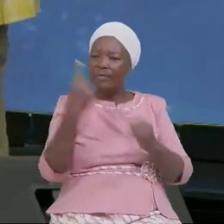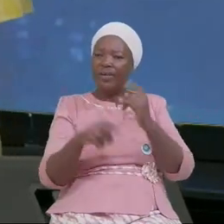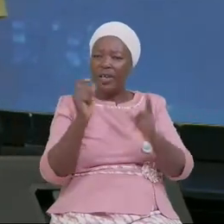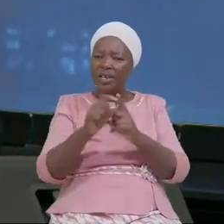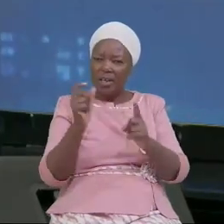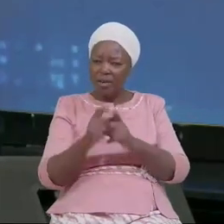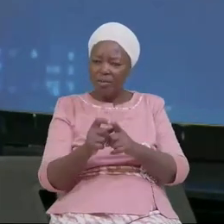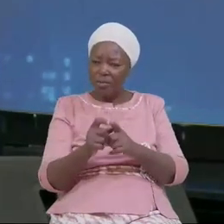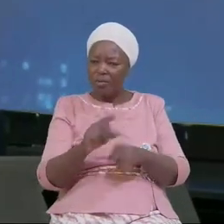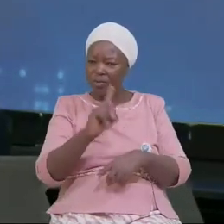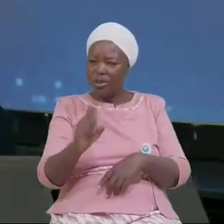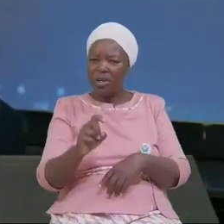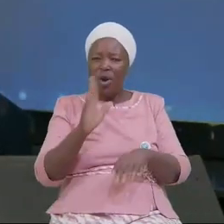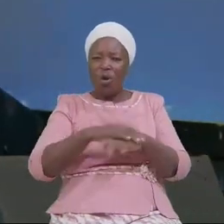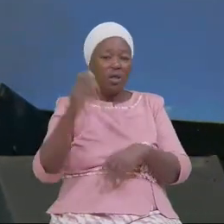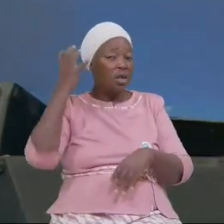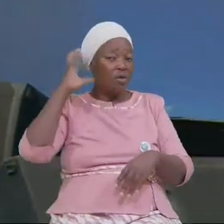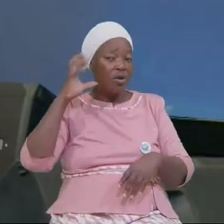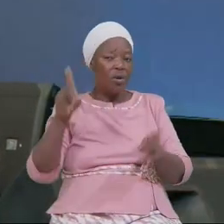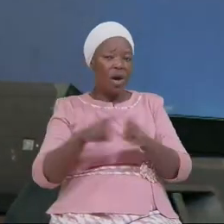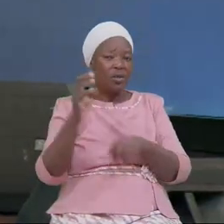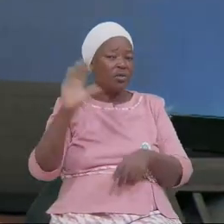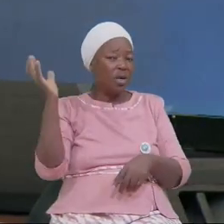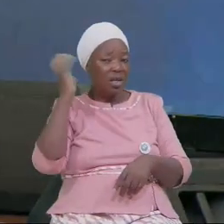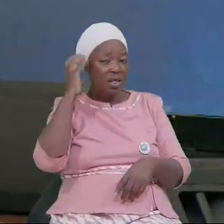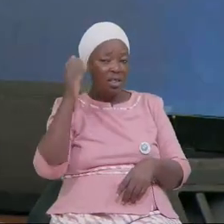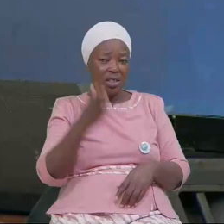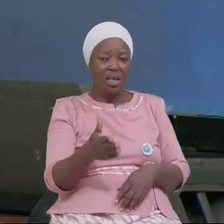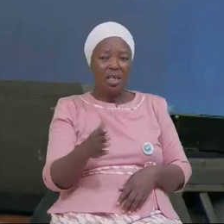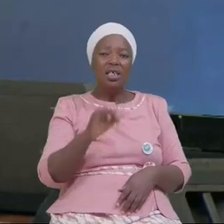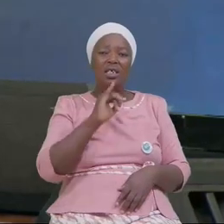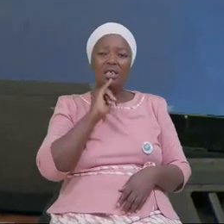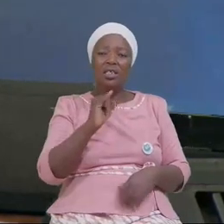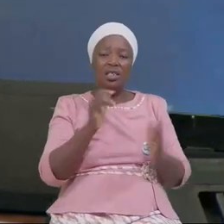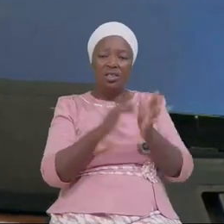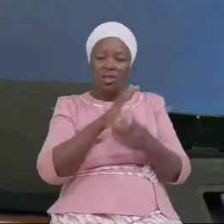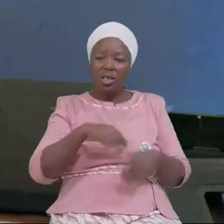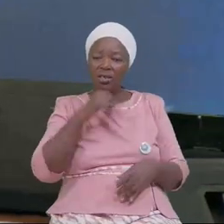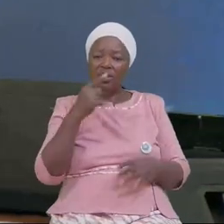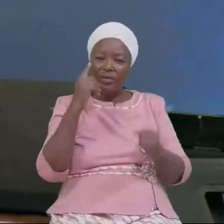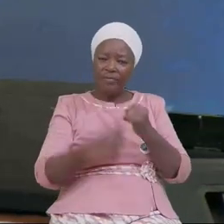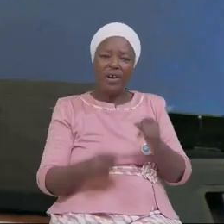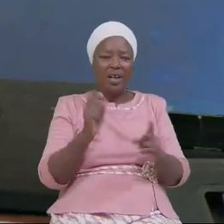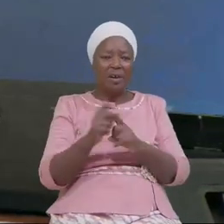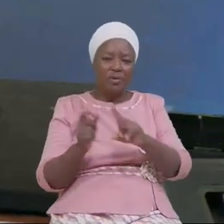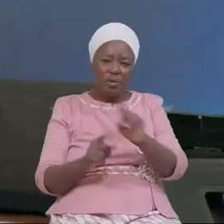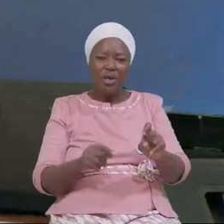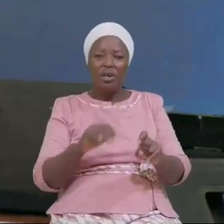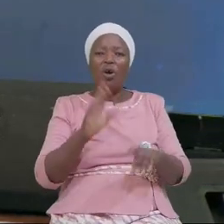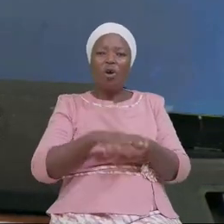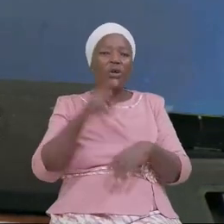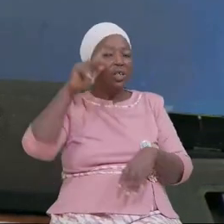Jésus est la parole finale. À la radio, Jésus n'est-il pas la parole finale? À la télé où